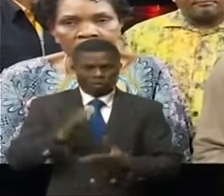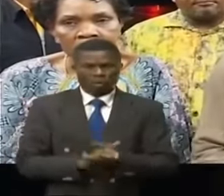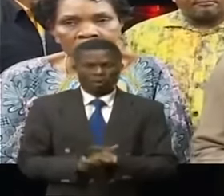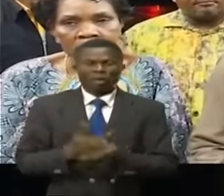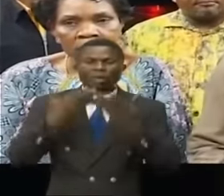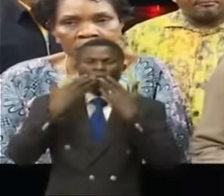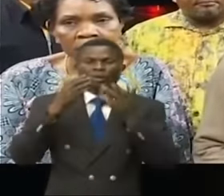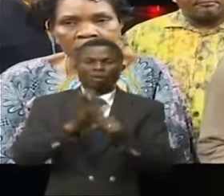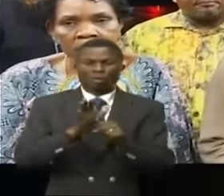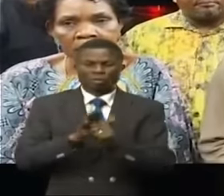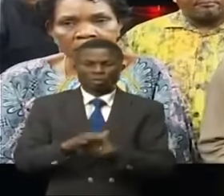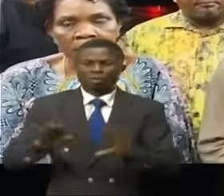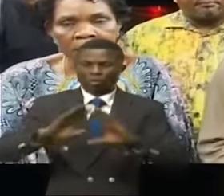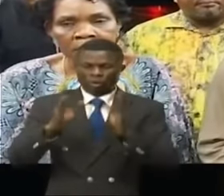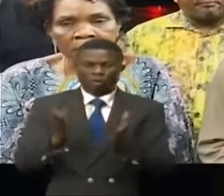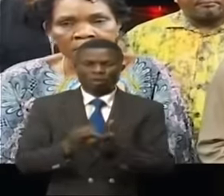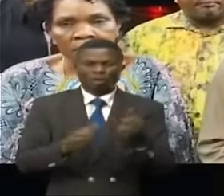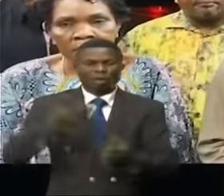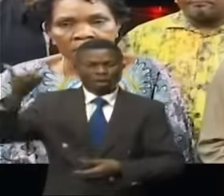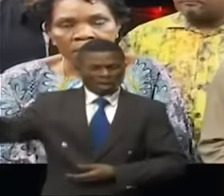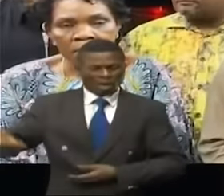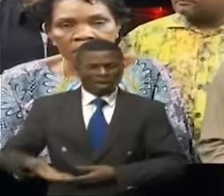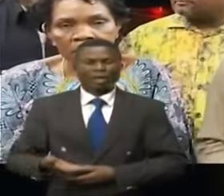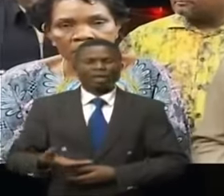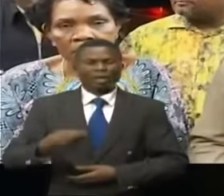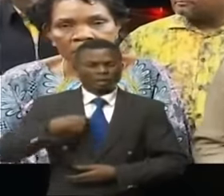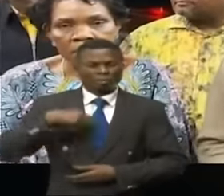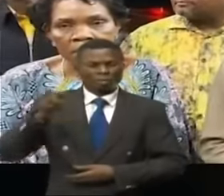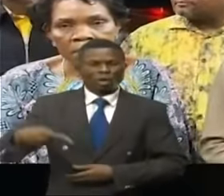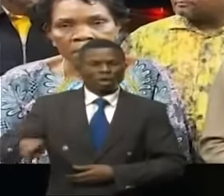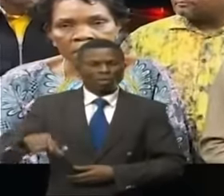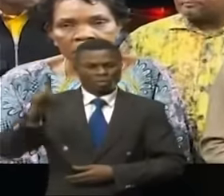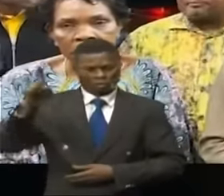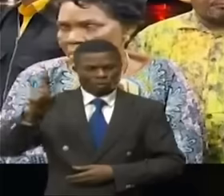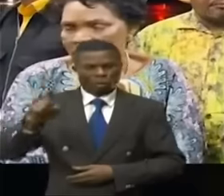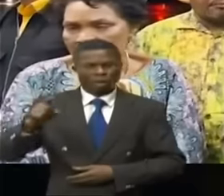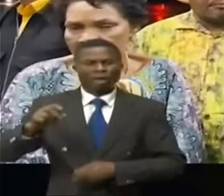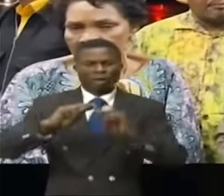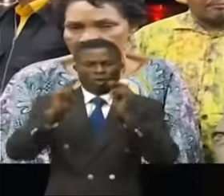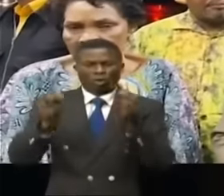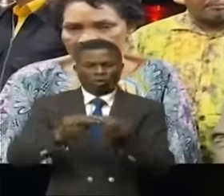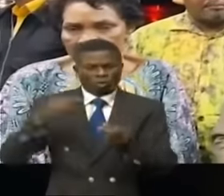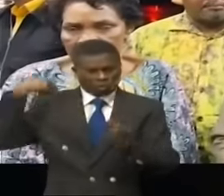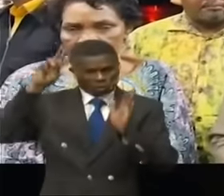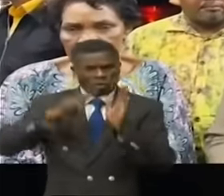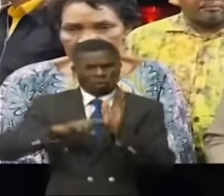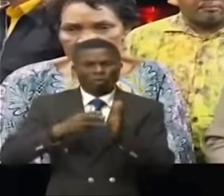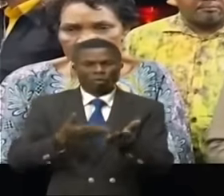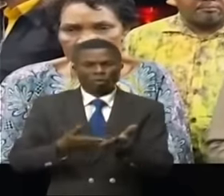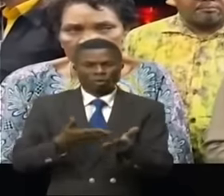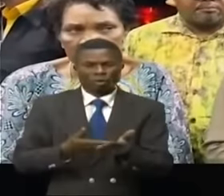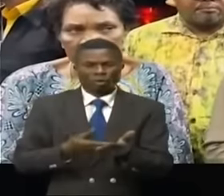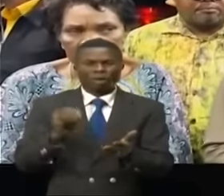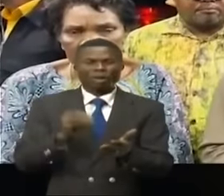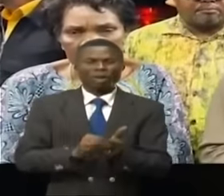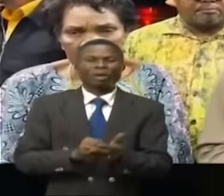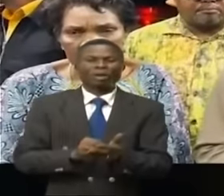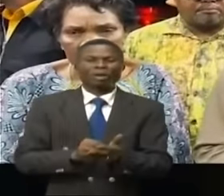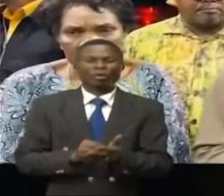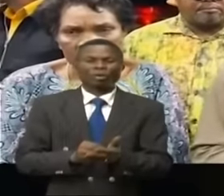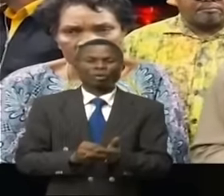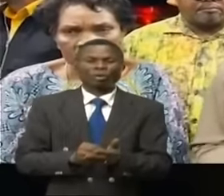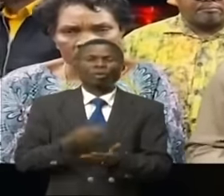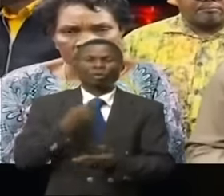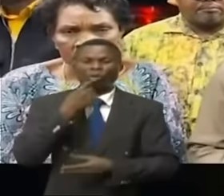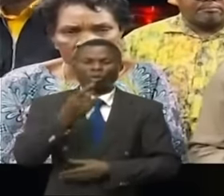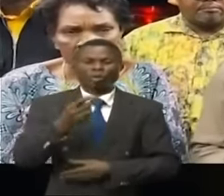merci sincèrement pour l'accueil qui a été réservé à cette délégation du gouvernement. Et nous retenons en clair qu'il y a